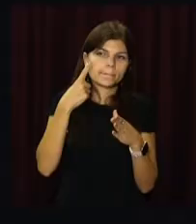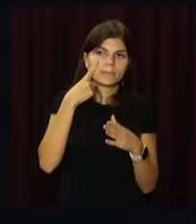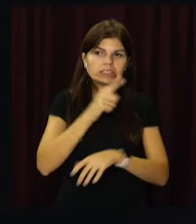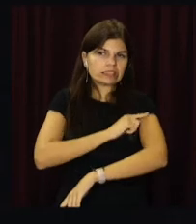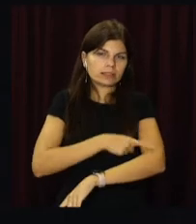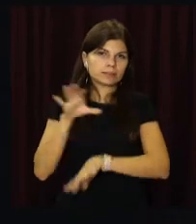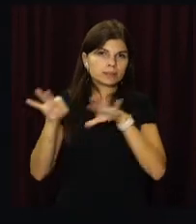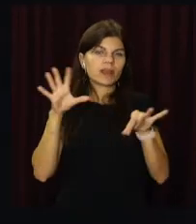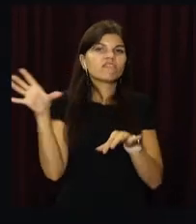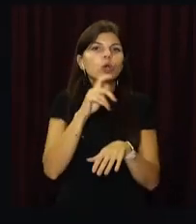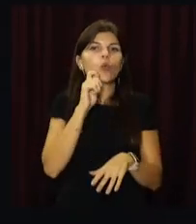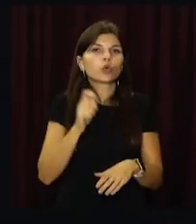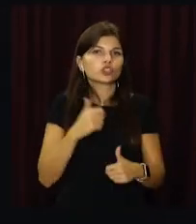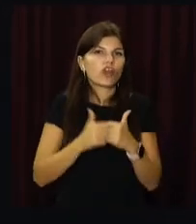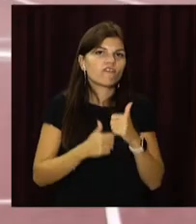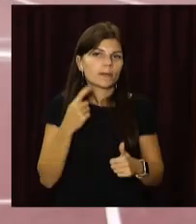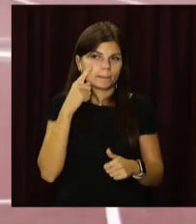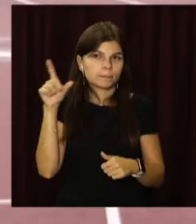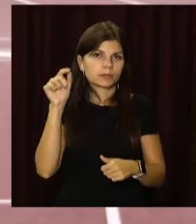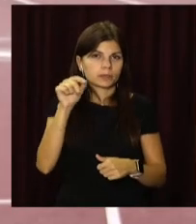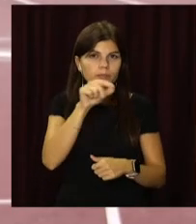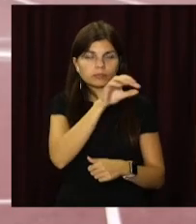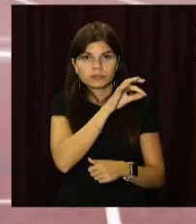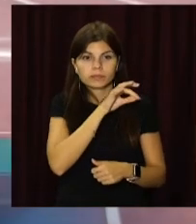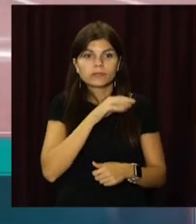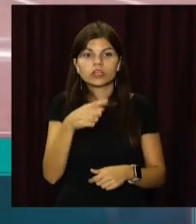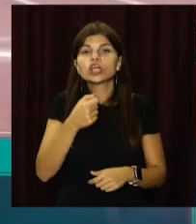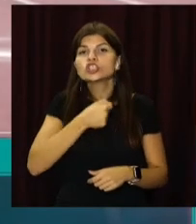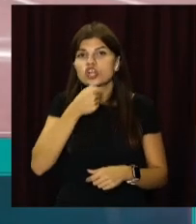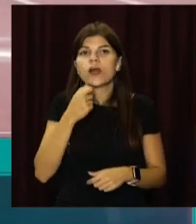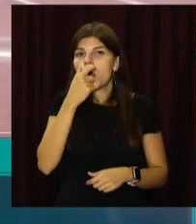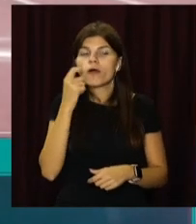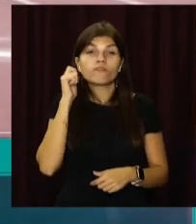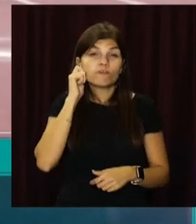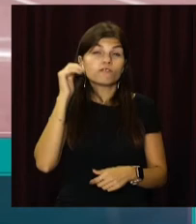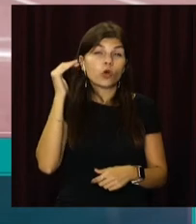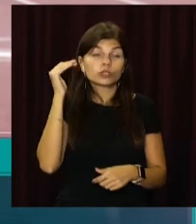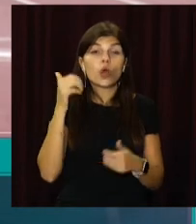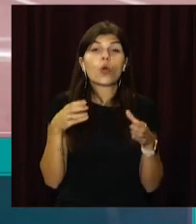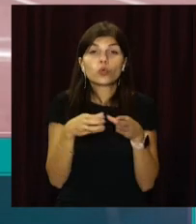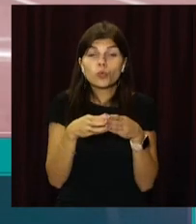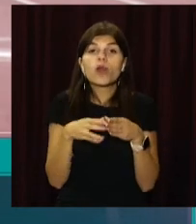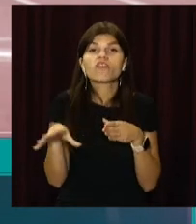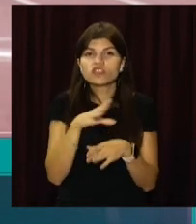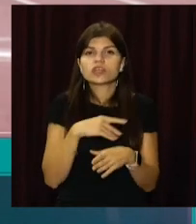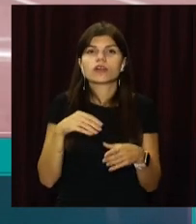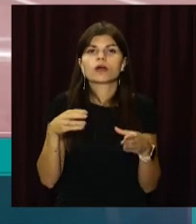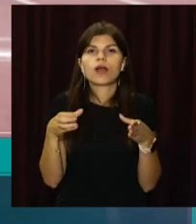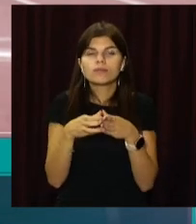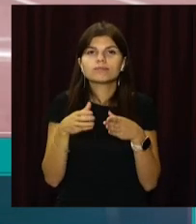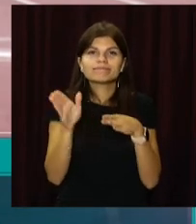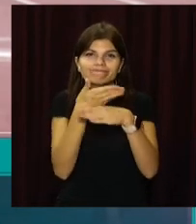області на всеукраїнські змагання. Это старшая возрастная группа, которая уже прошли все отборы,